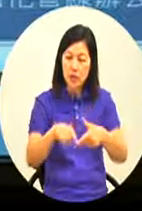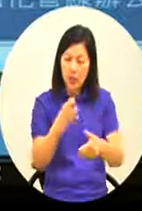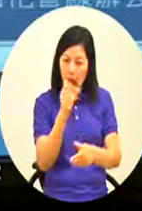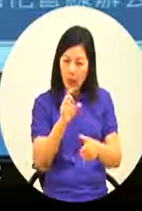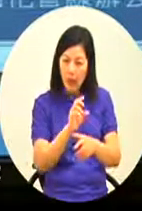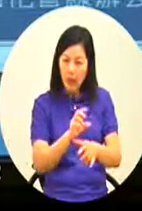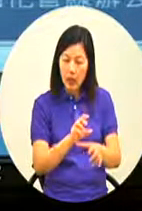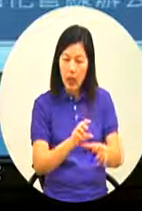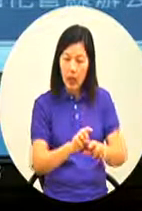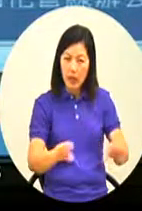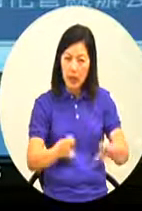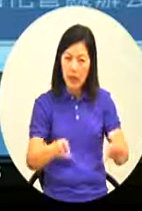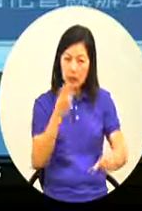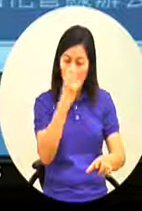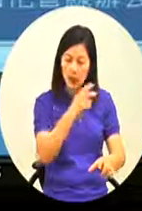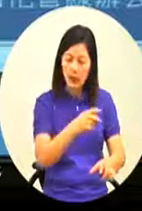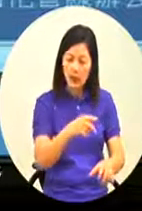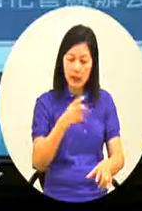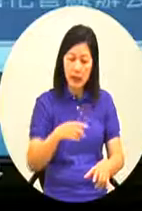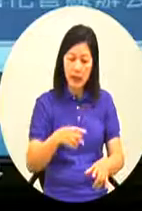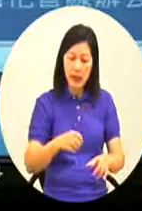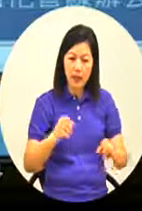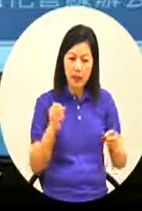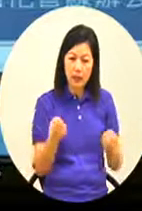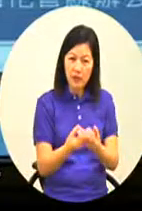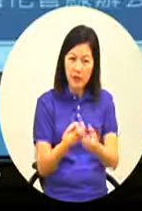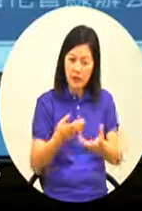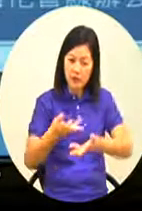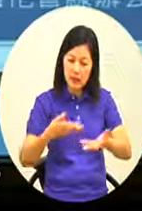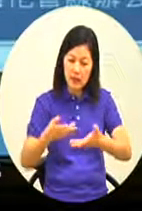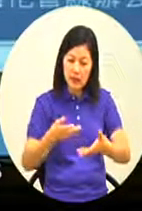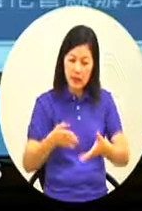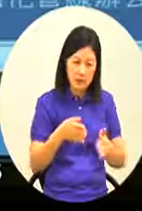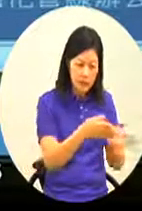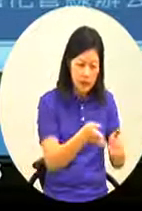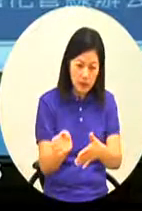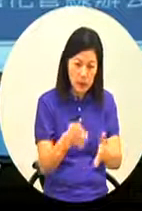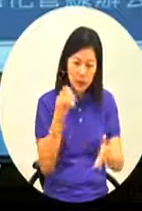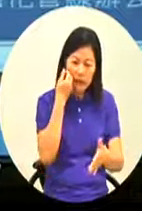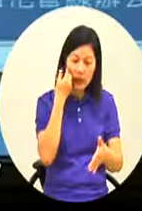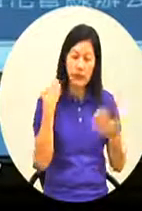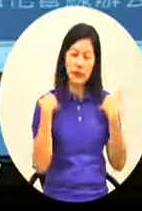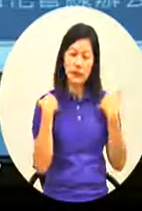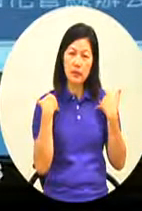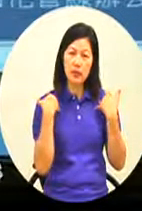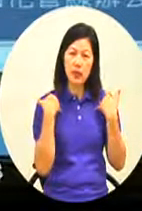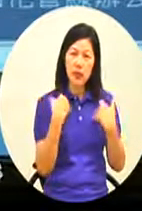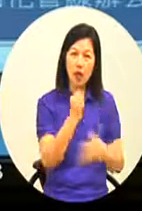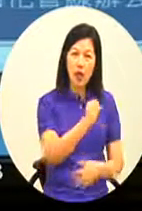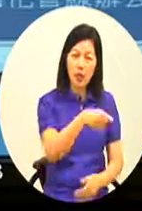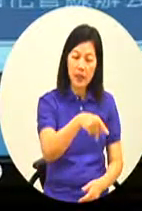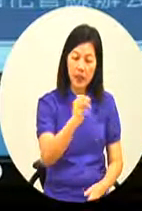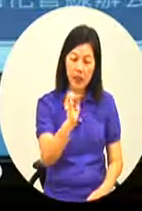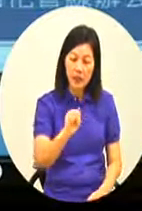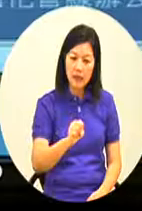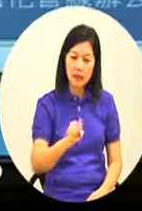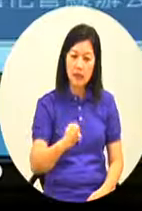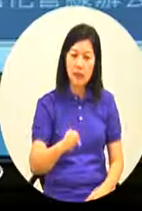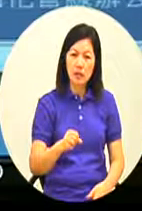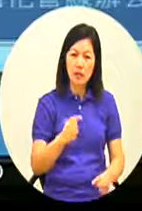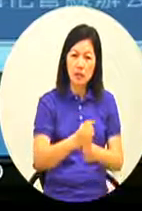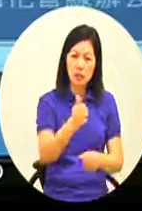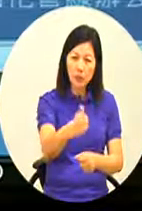发生事情的时候，还找没人啊？到底是这个还是那个？现在消防局长跟他说 OPS 办公室最大的功能就是说一